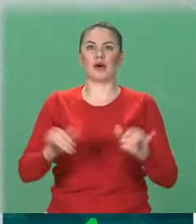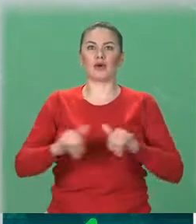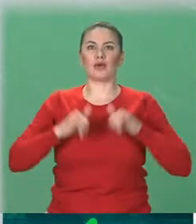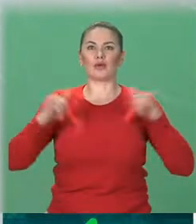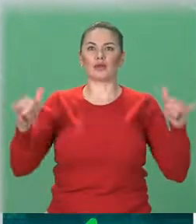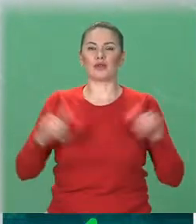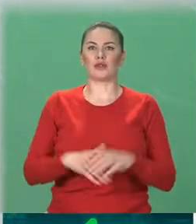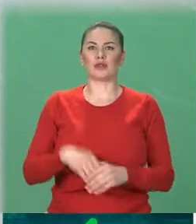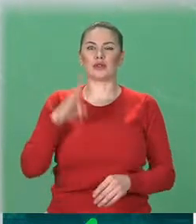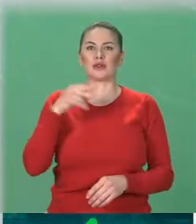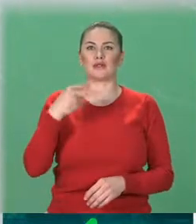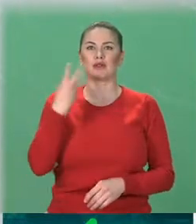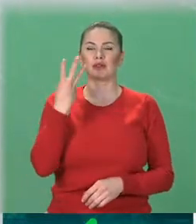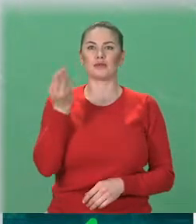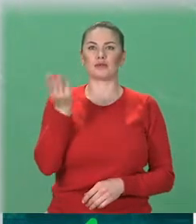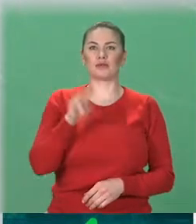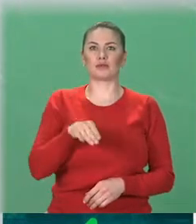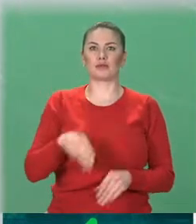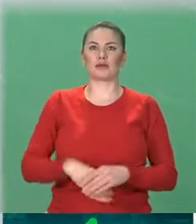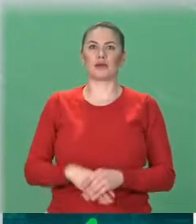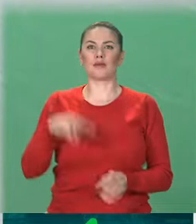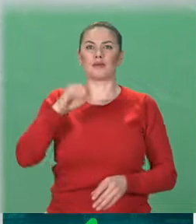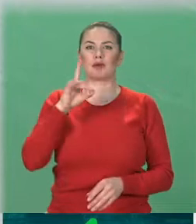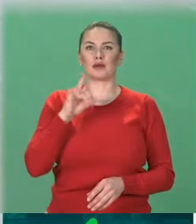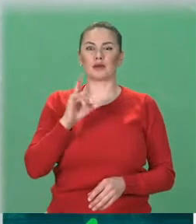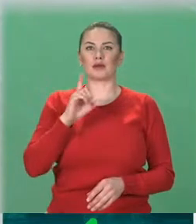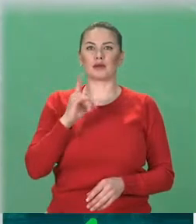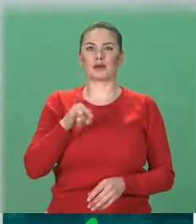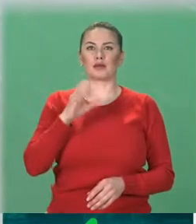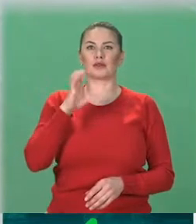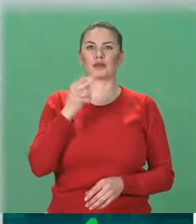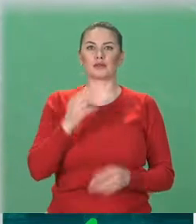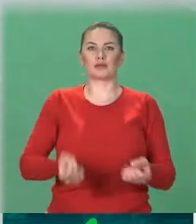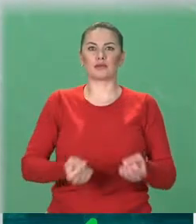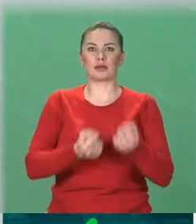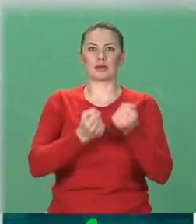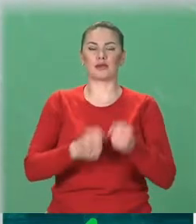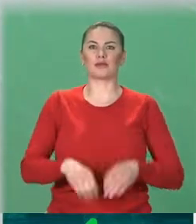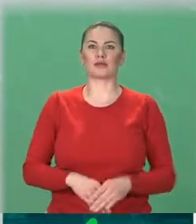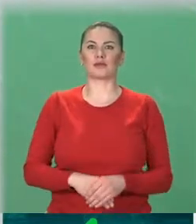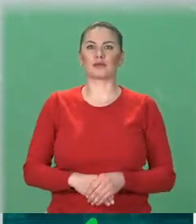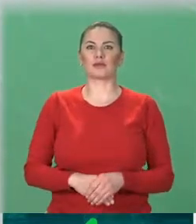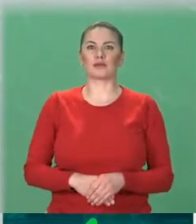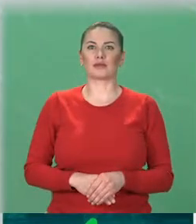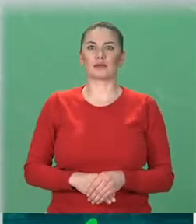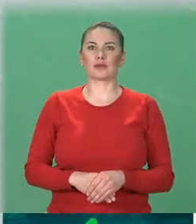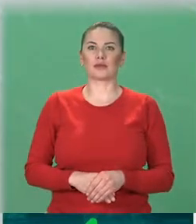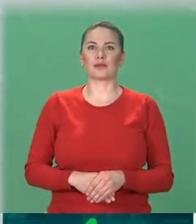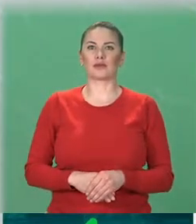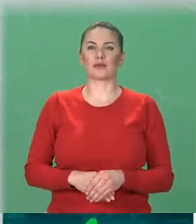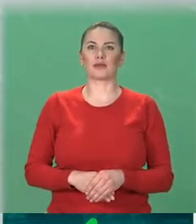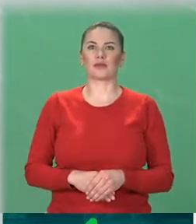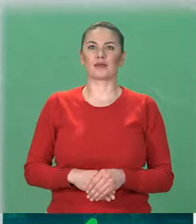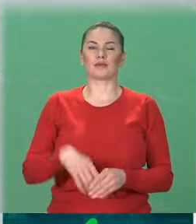поддержки увеличилось на 23. Соответственно, и увеличивается количество получателей мер социальной поддержки. То есть если